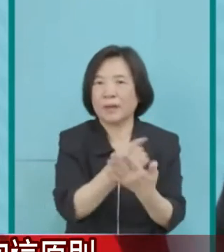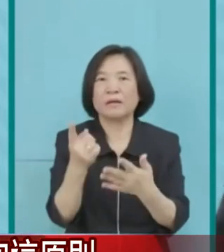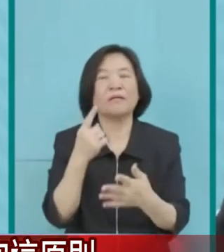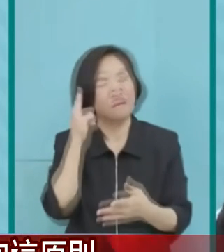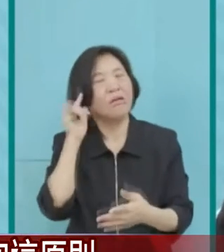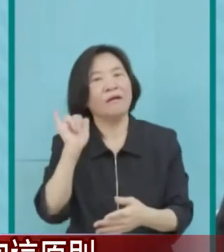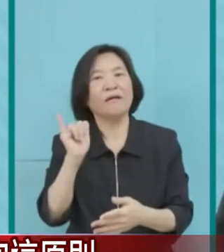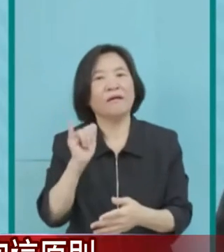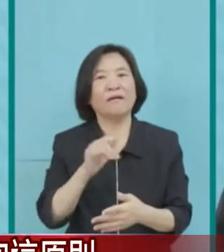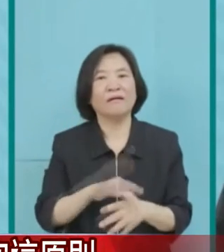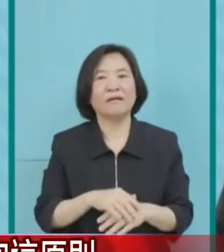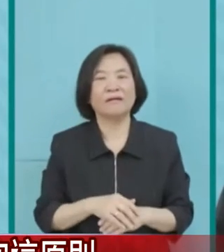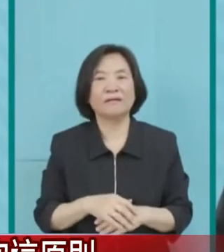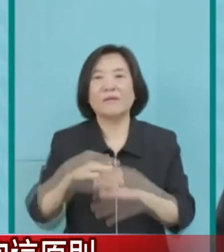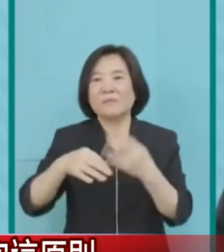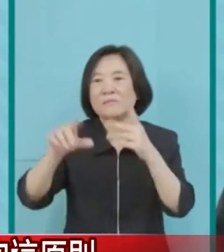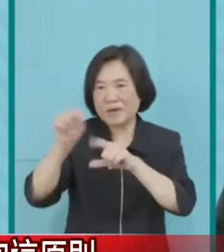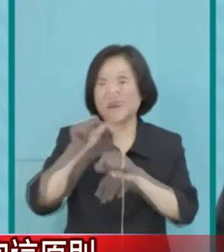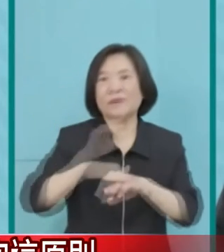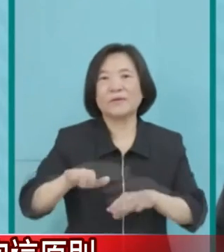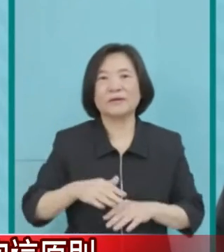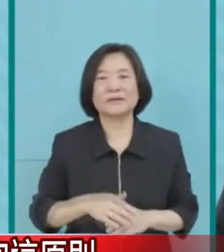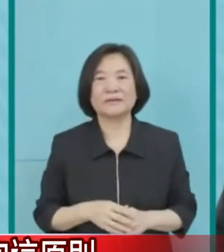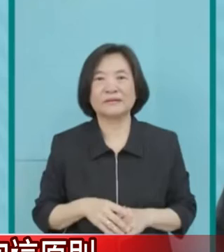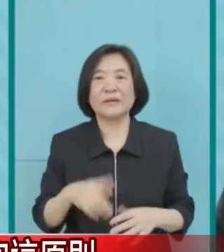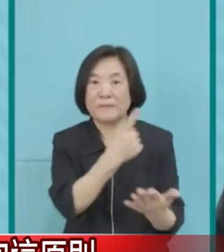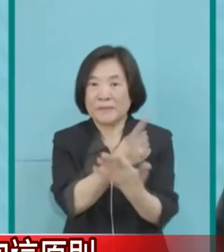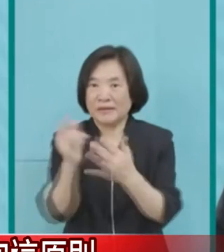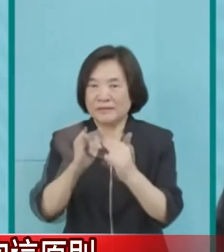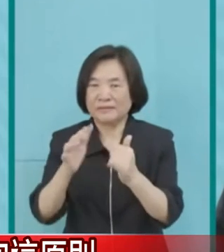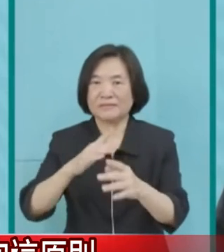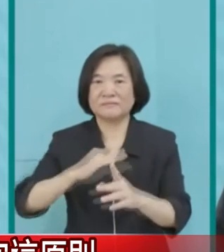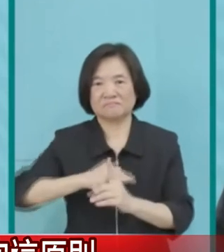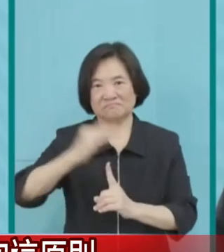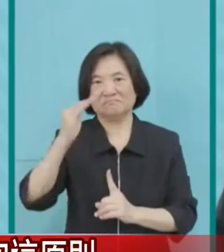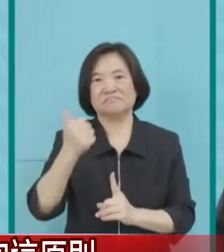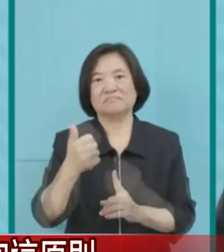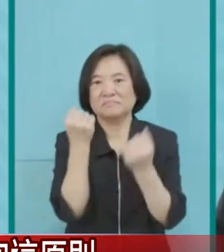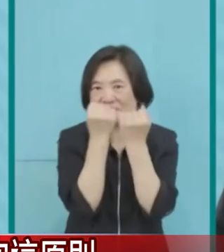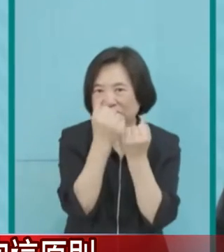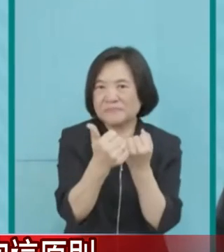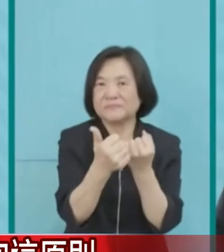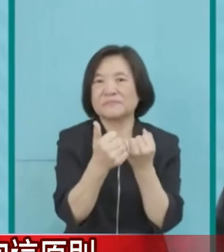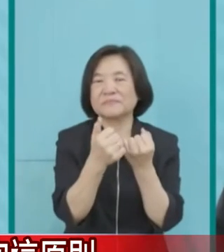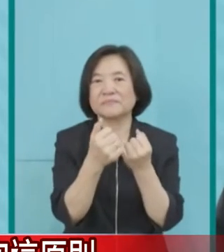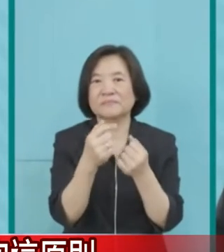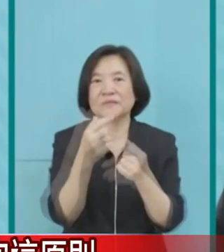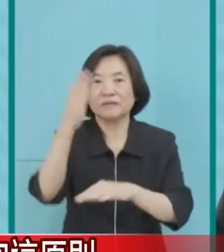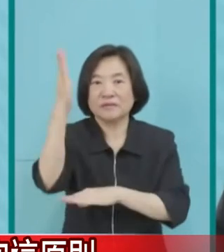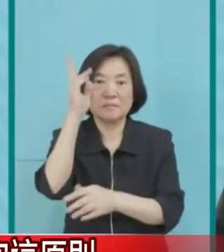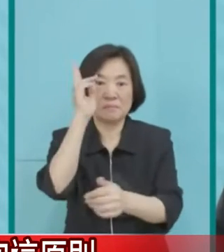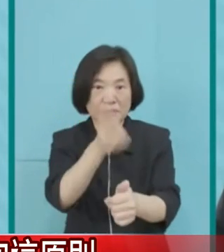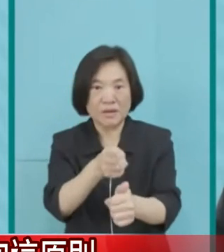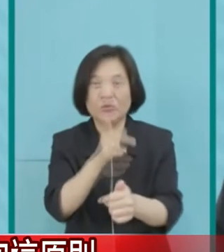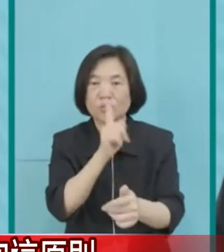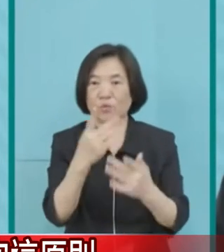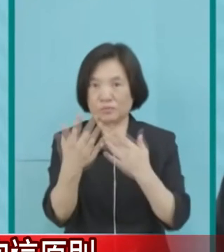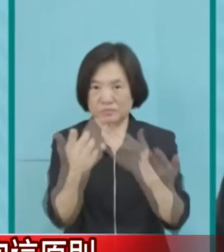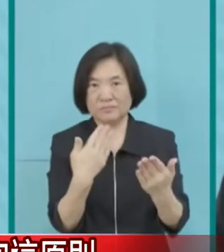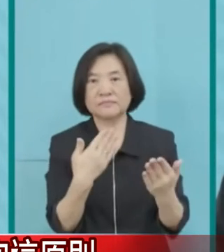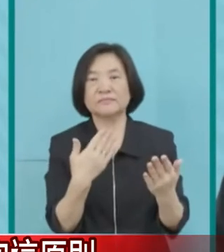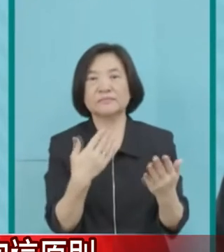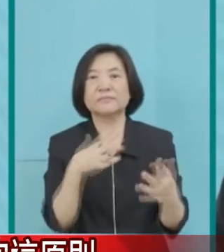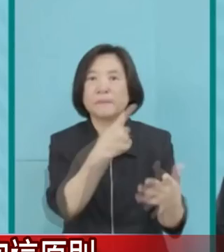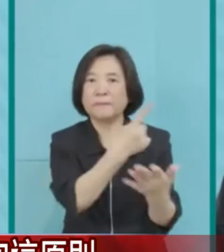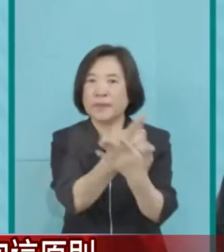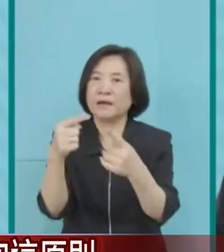都会遵守，所以事实上透过一个高素质的国民，你知道哈，自动自发的行为，你知道哈，只要政府的命令明确，你知道哈，